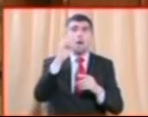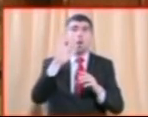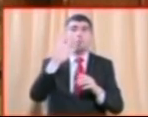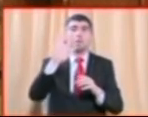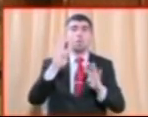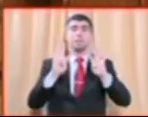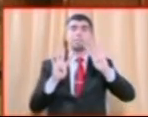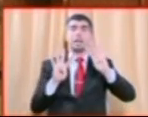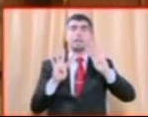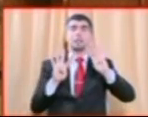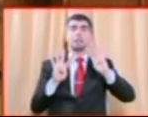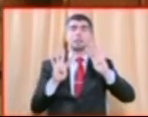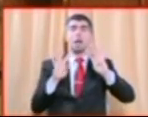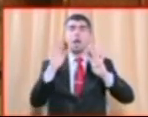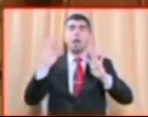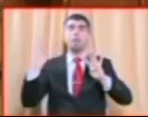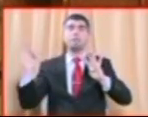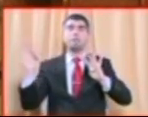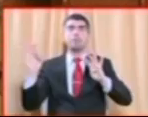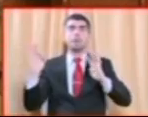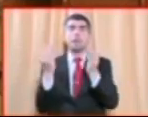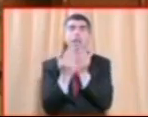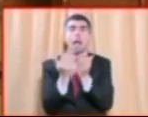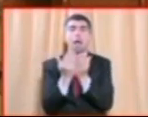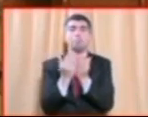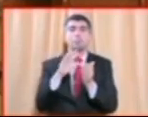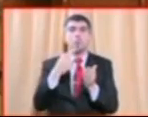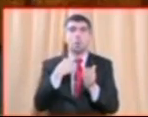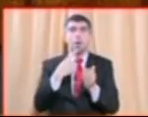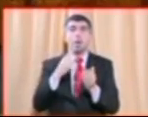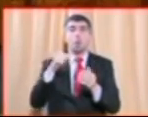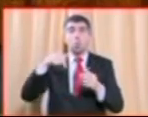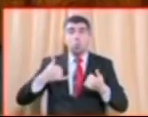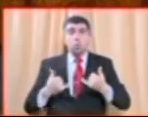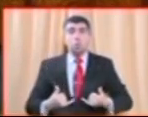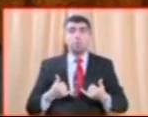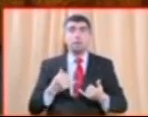المنحه، اليوم 270 الف طالب عندهم منحه.